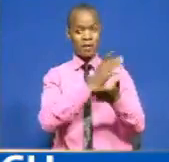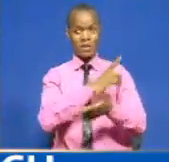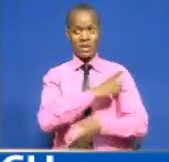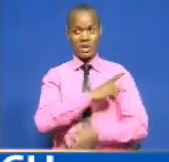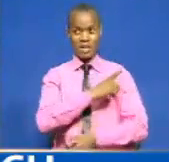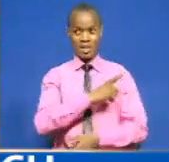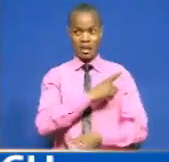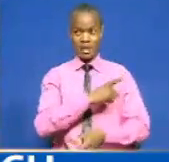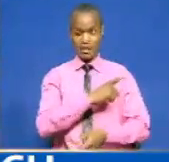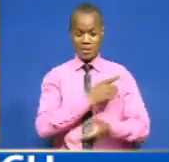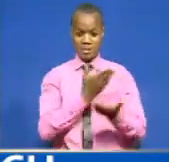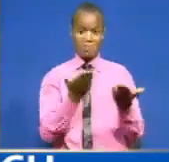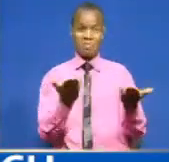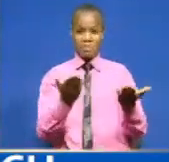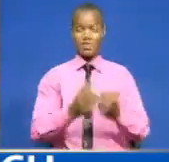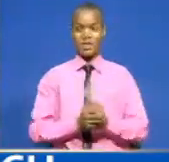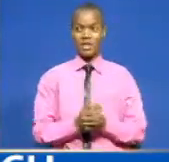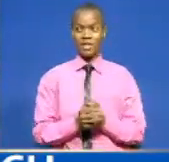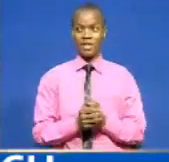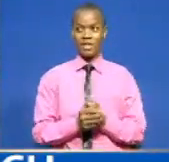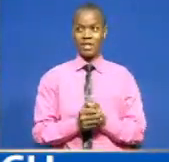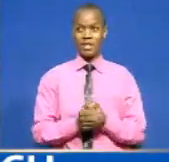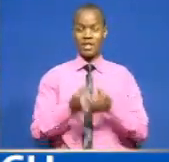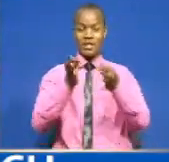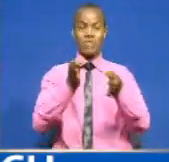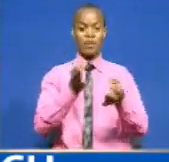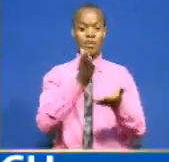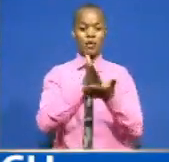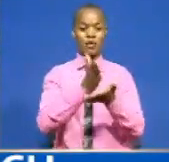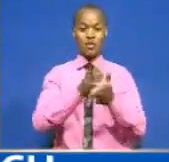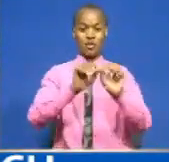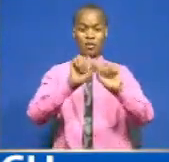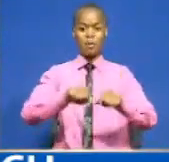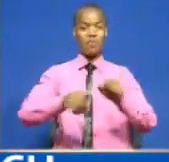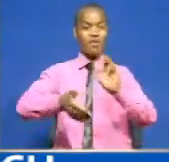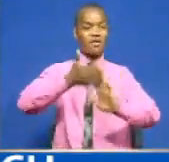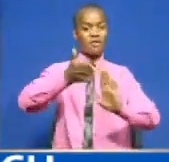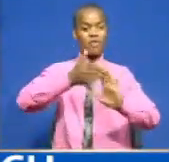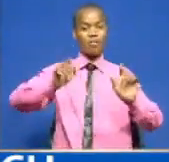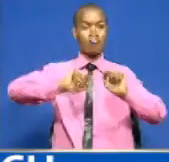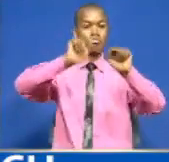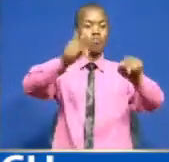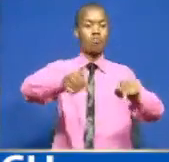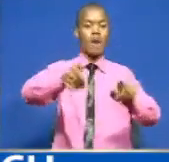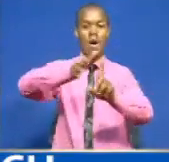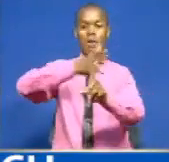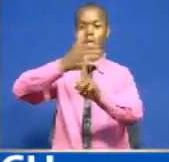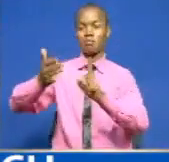kama uko mtu sharp sharp, kimbia bwana.